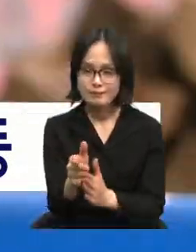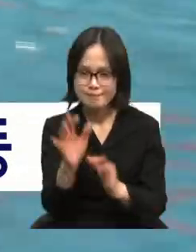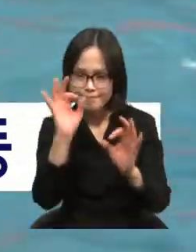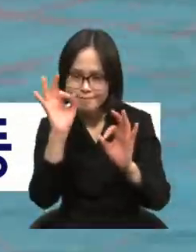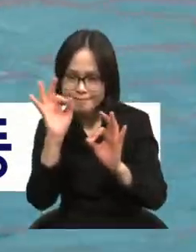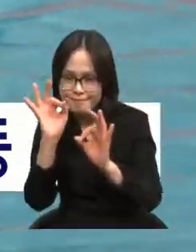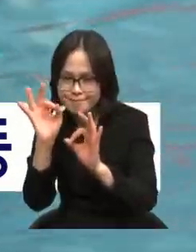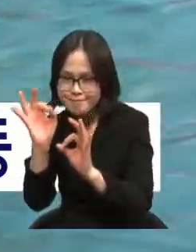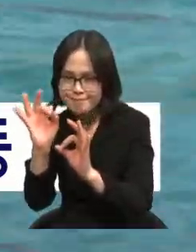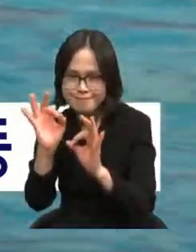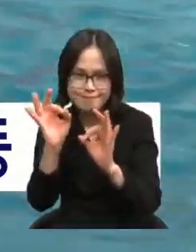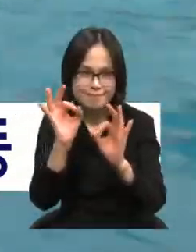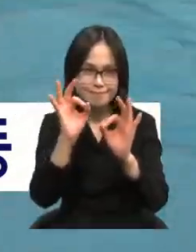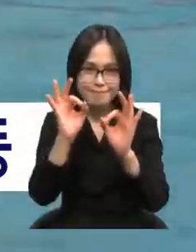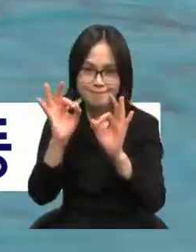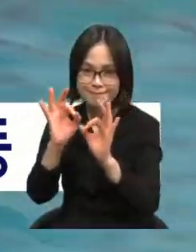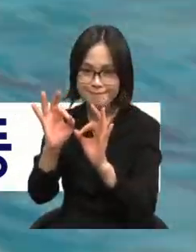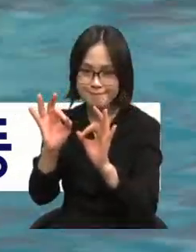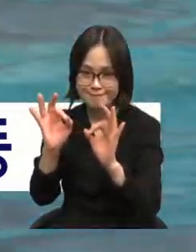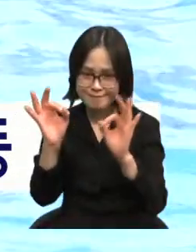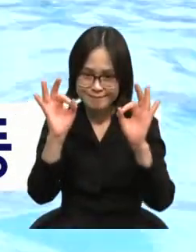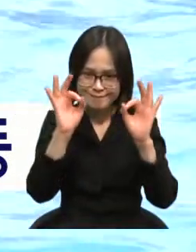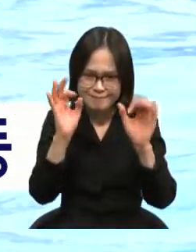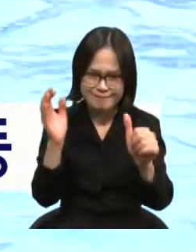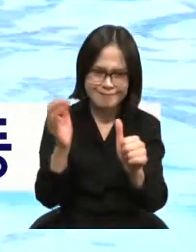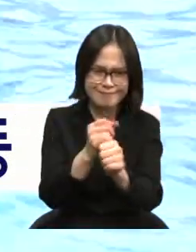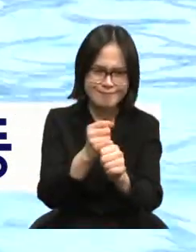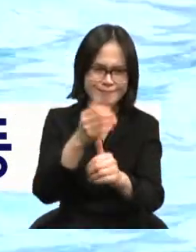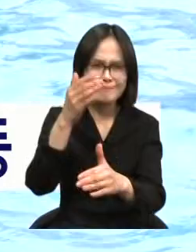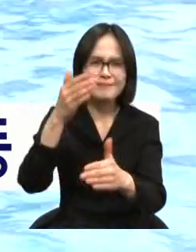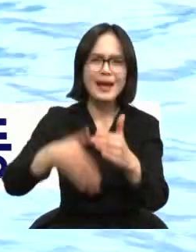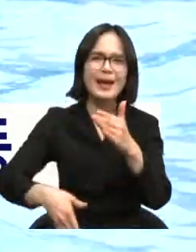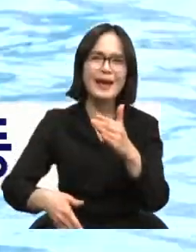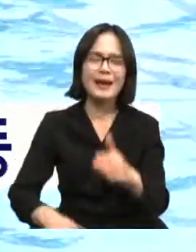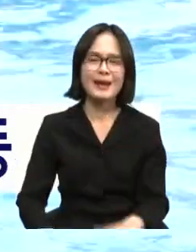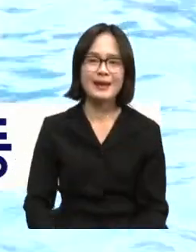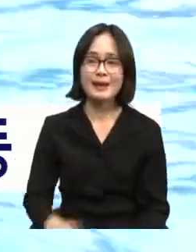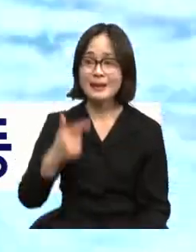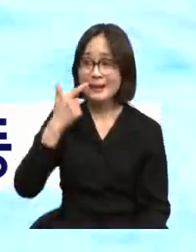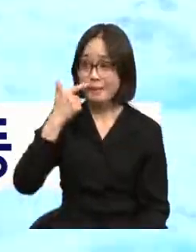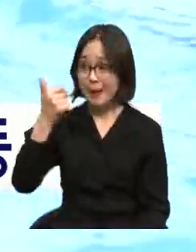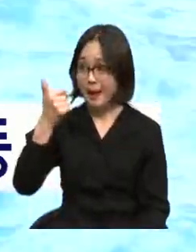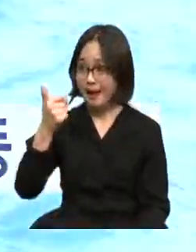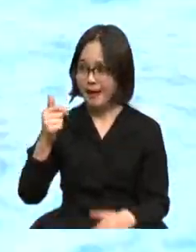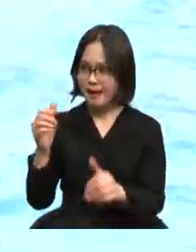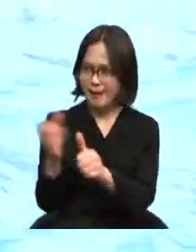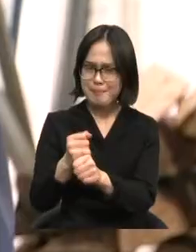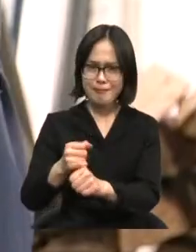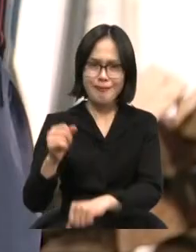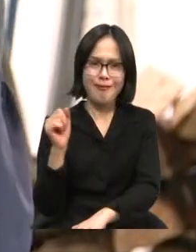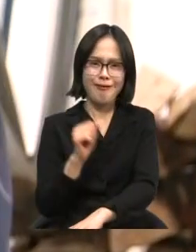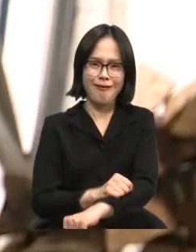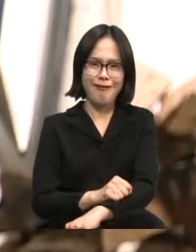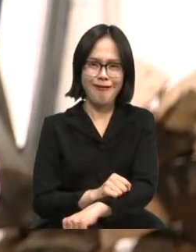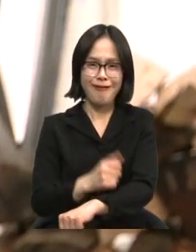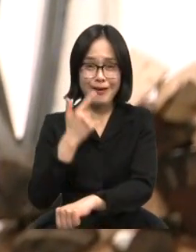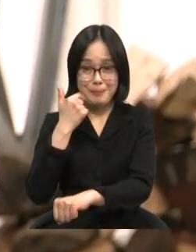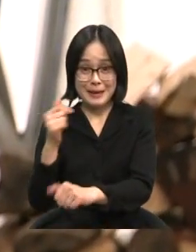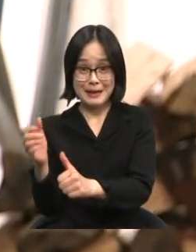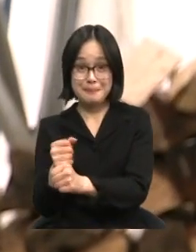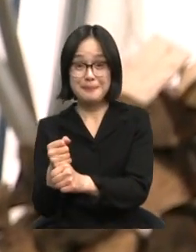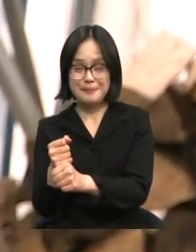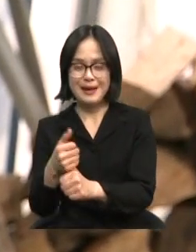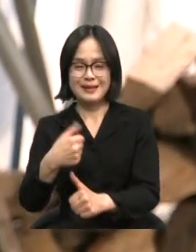하지만 물속에 송어를 잡는 것은 쉽지 않은데요. 노련한 아빠가 송어를 손으로 잡아내 아이들에게